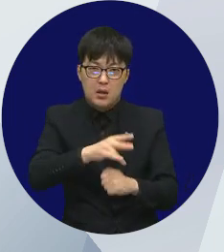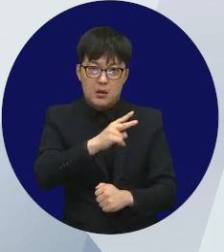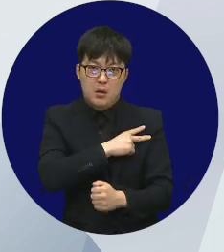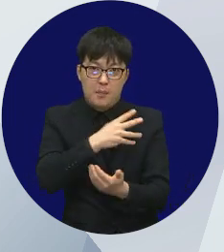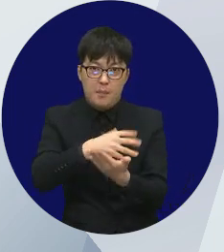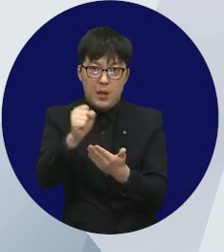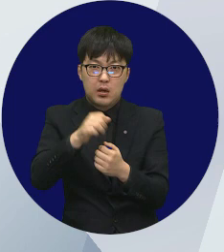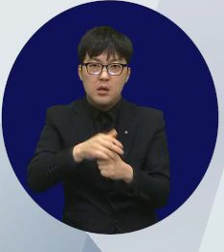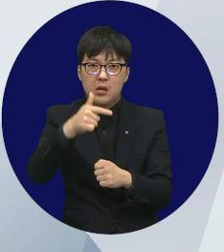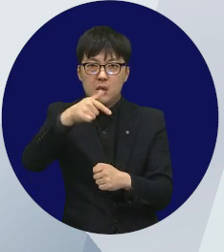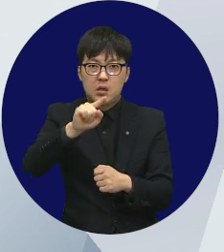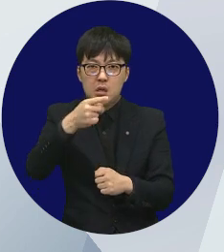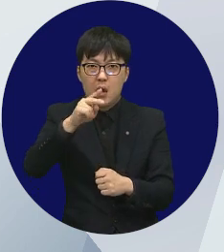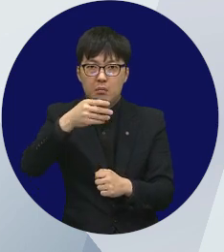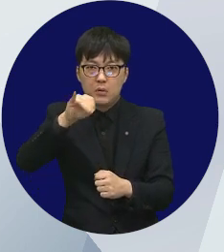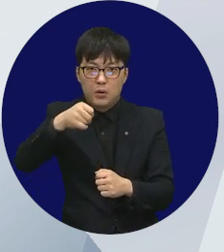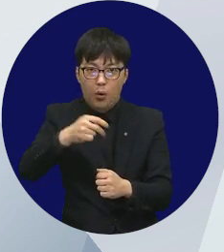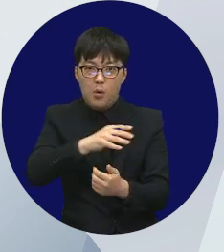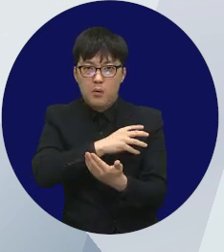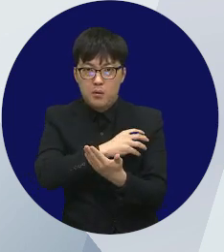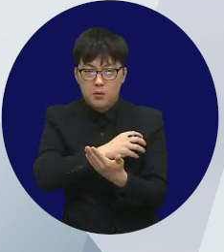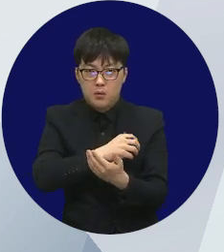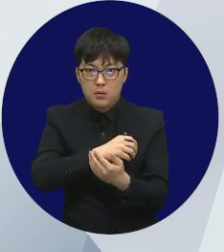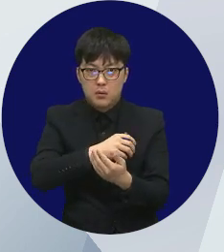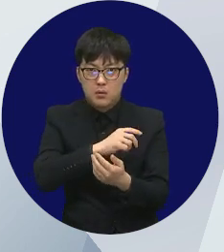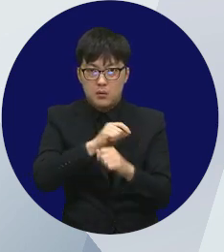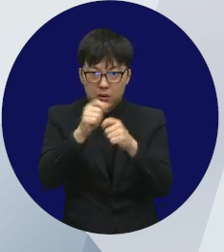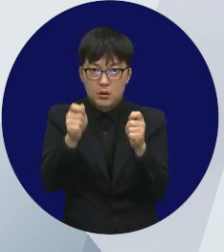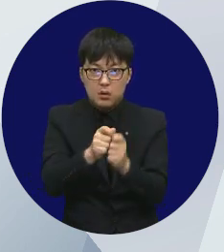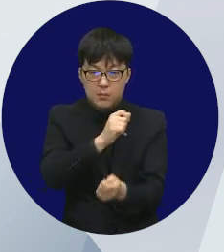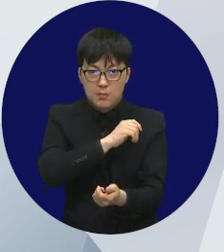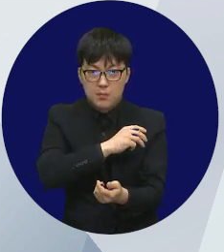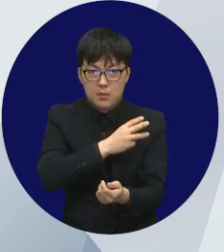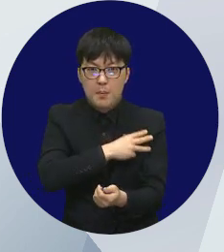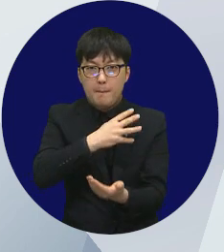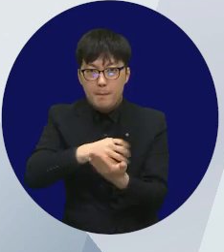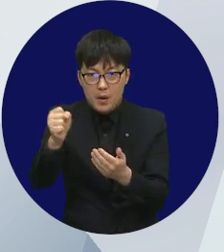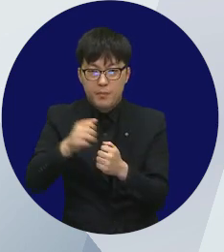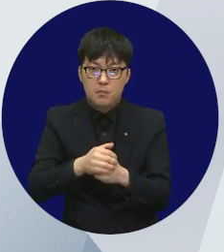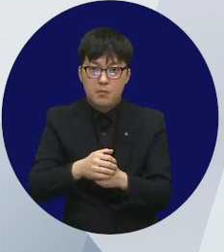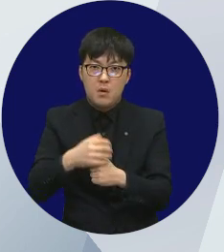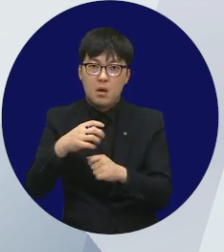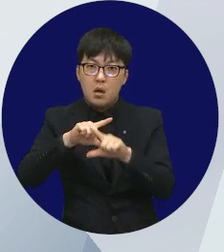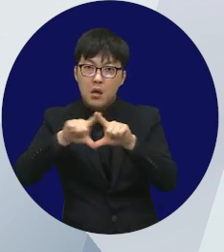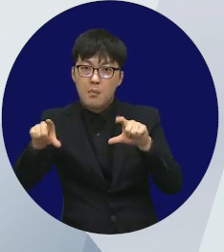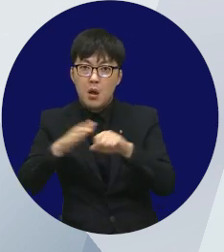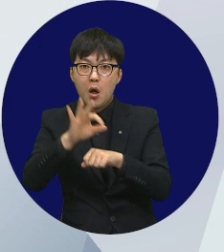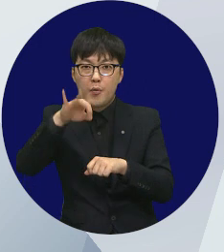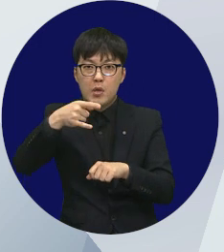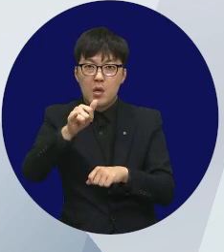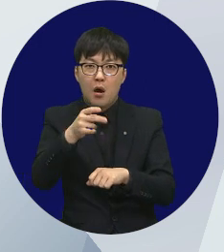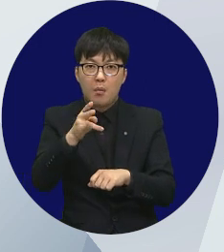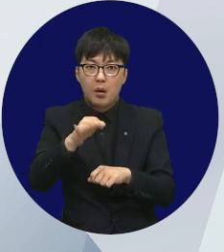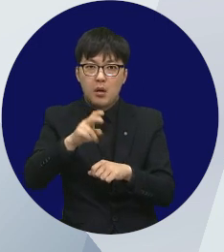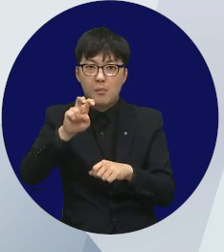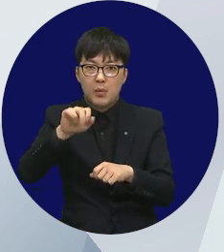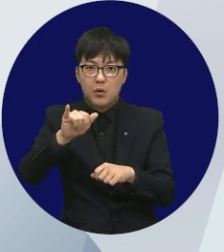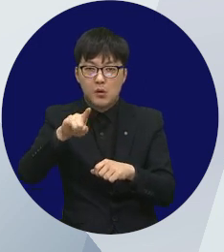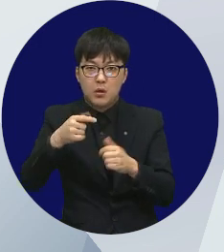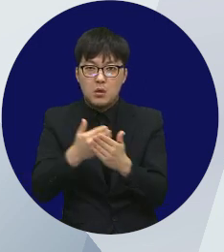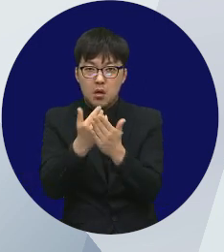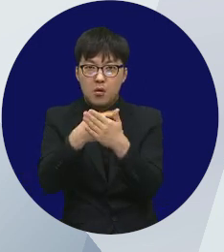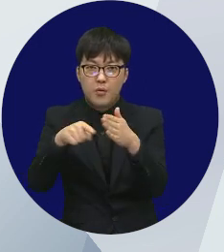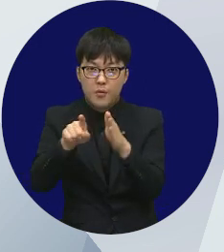팀의 파란 나라를 보았니가 우수상을 수상했습니다. 일반부는 위영빈의 민주주의의 성장을 위해가 대상을,